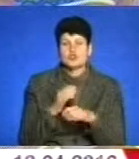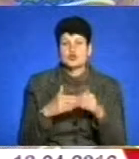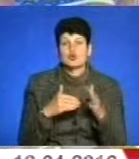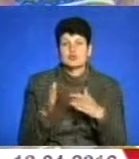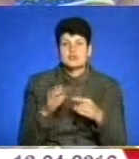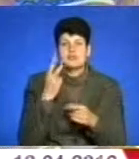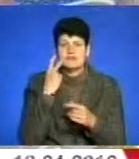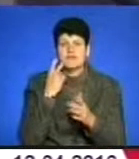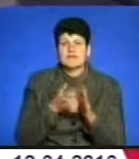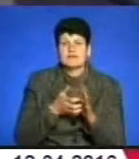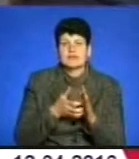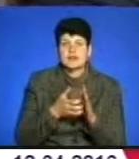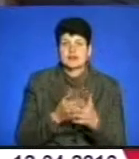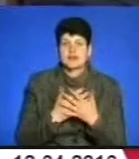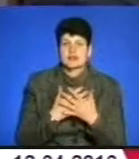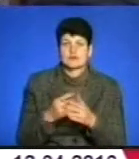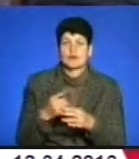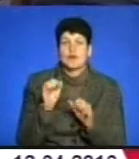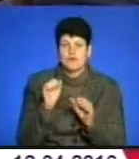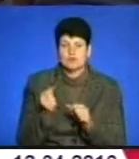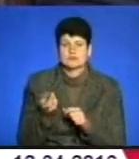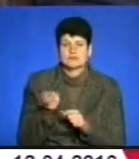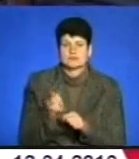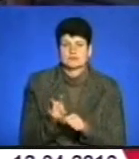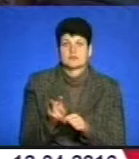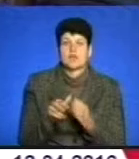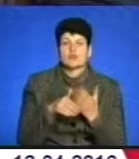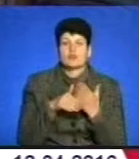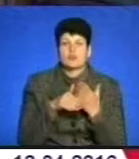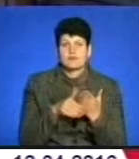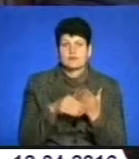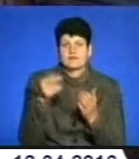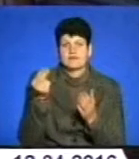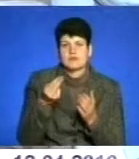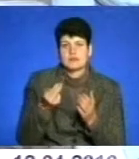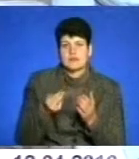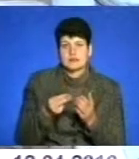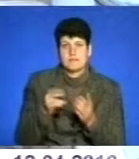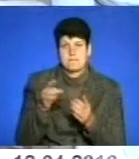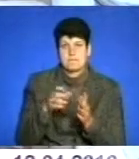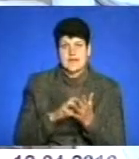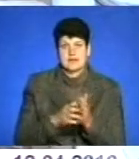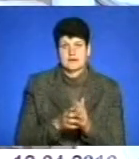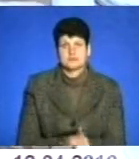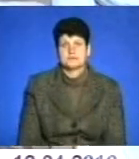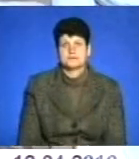бракує, тому активні тернополяни можуть долучатися і допомагати розфарбовувати пряники.